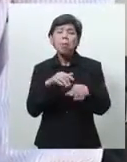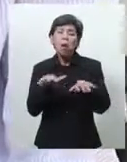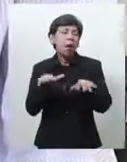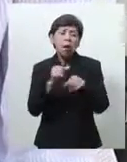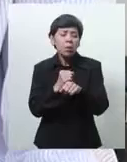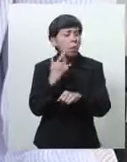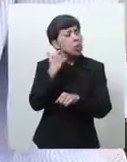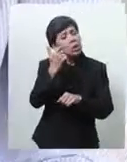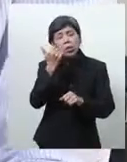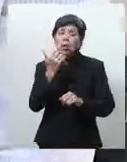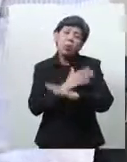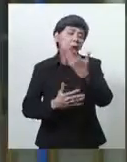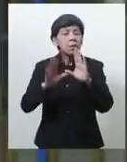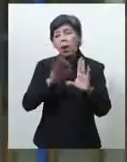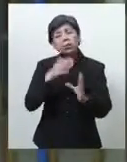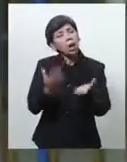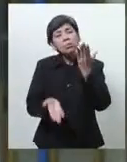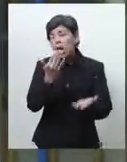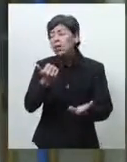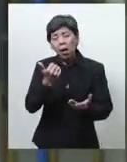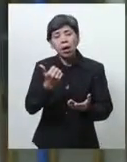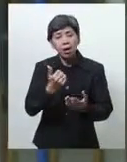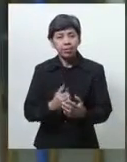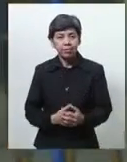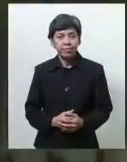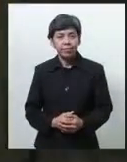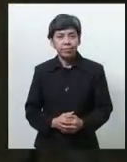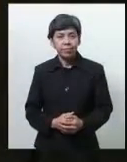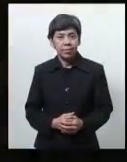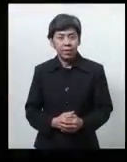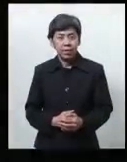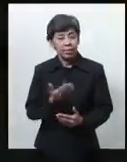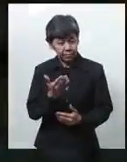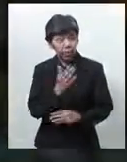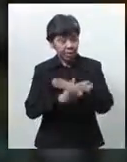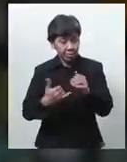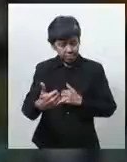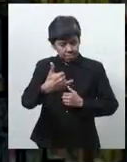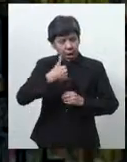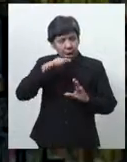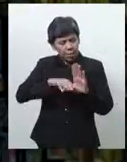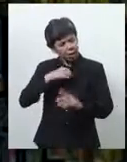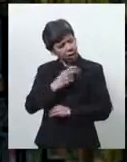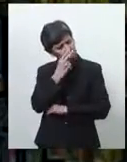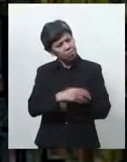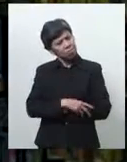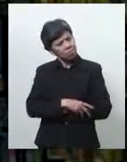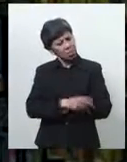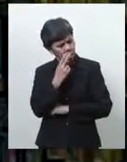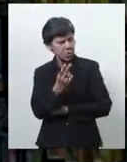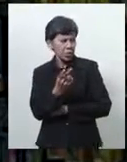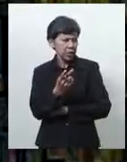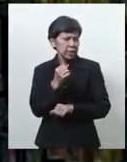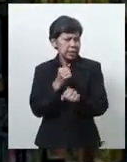เพราะว่าไม่ได้แบบว่ามี เขาไม่ได้กีดกันครับ เขามาสมัครงานครับเห็นไอเดียเขาว่า